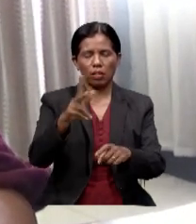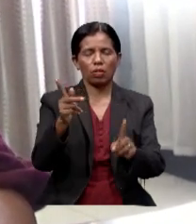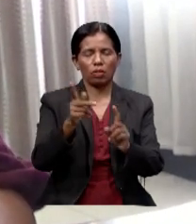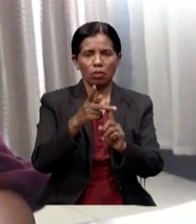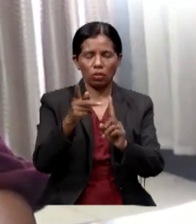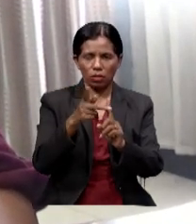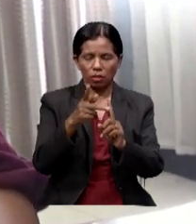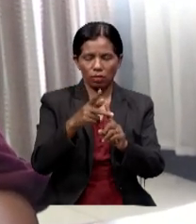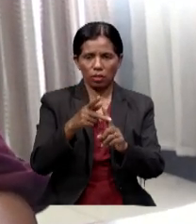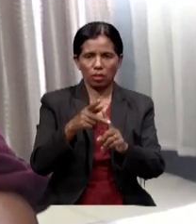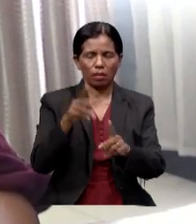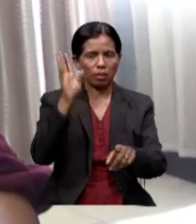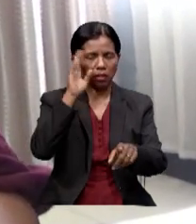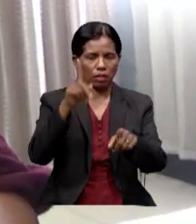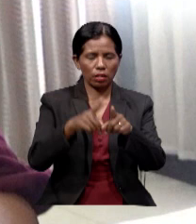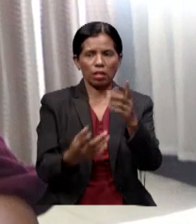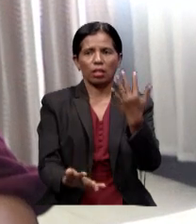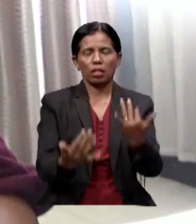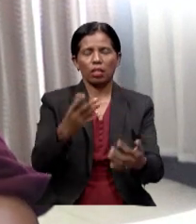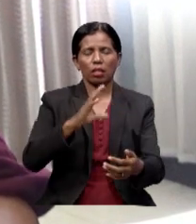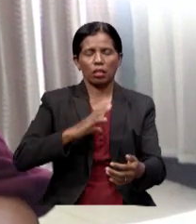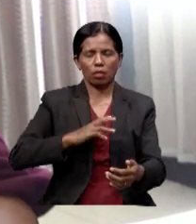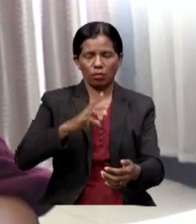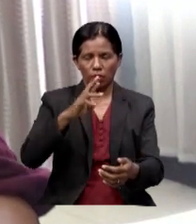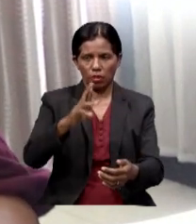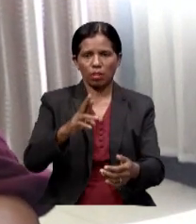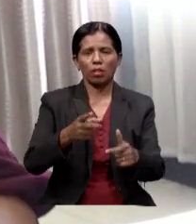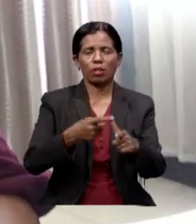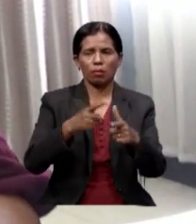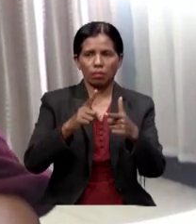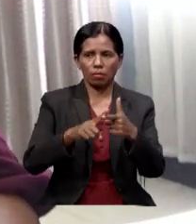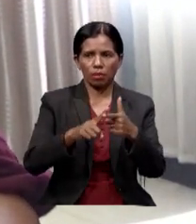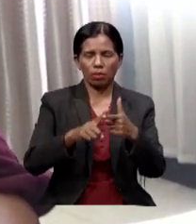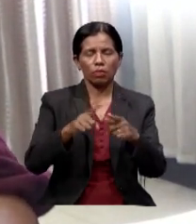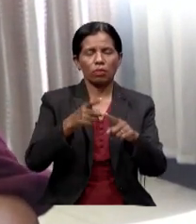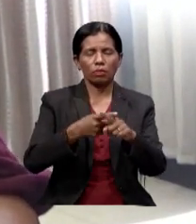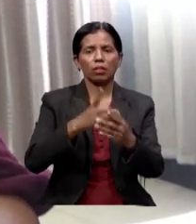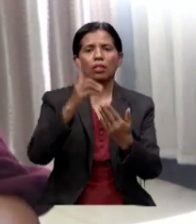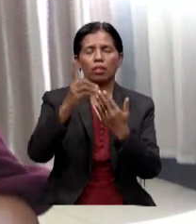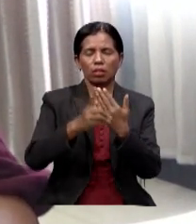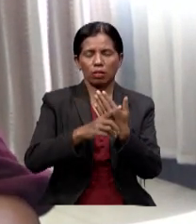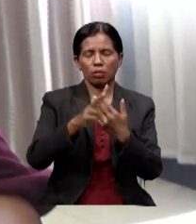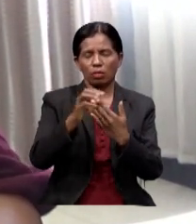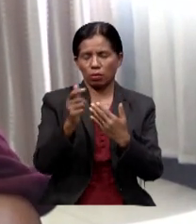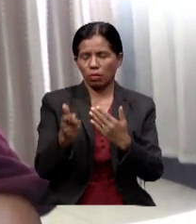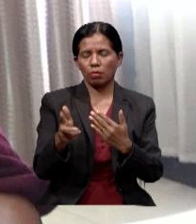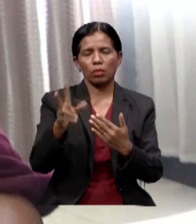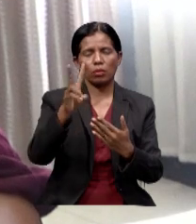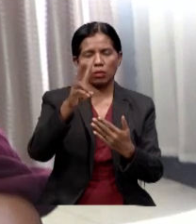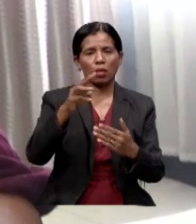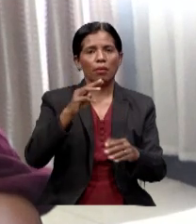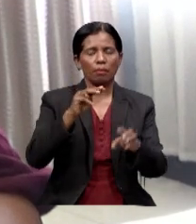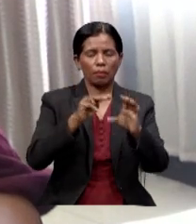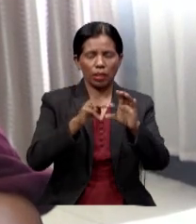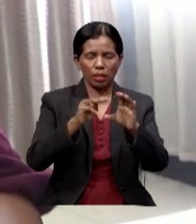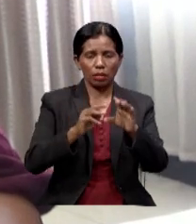além, se da retan a rehan e a comoro. E depois, e da dezembro 2022, e a mercado taibesi. E